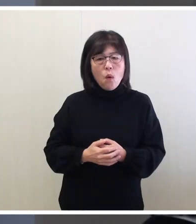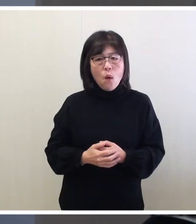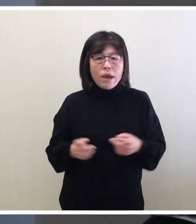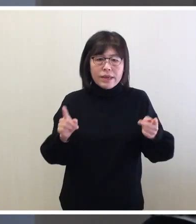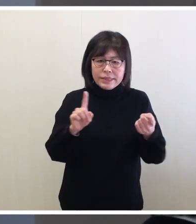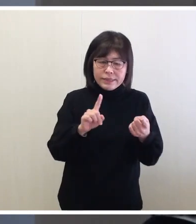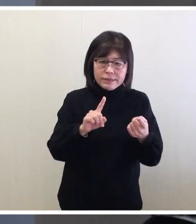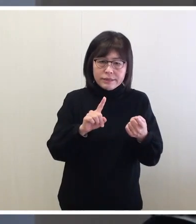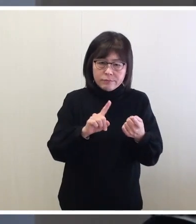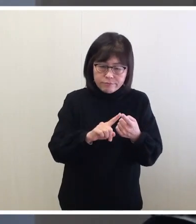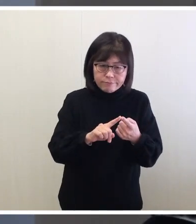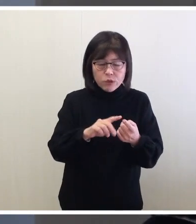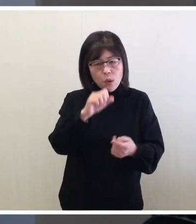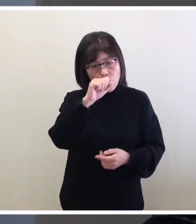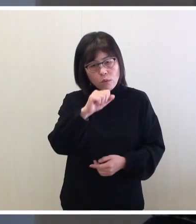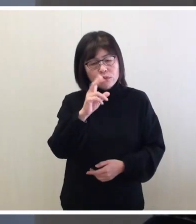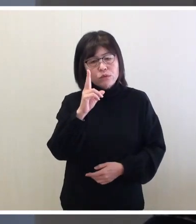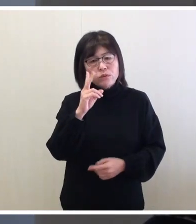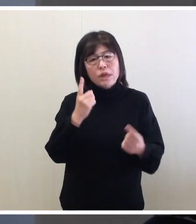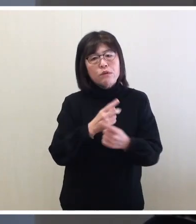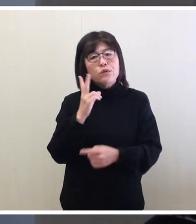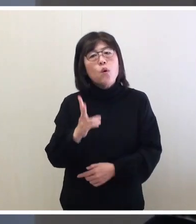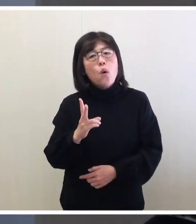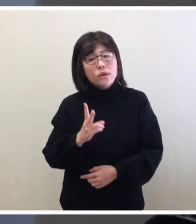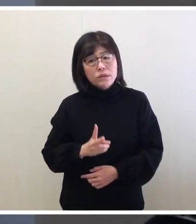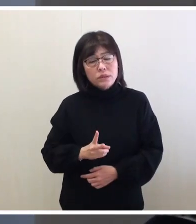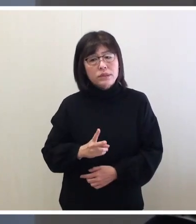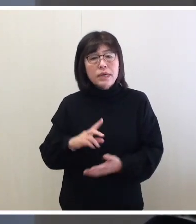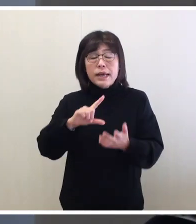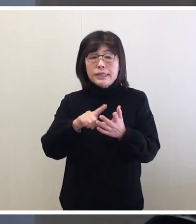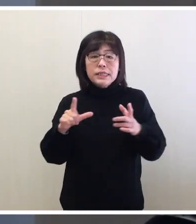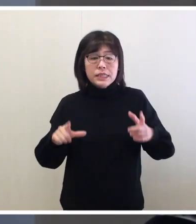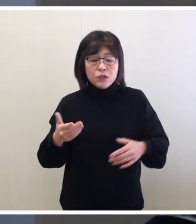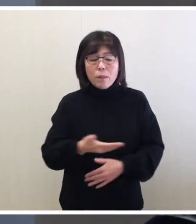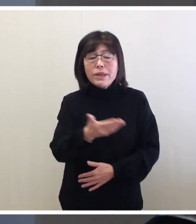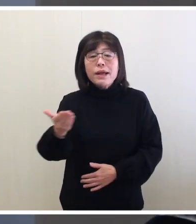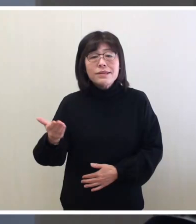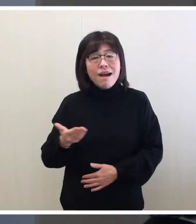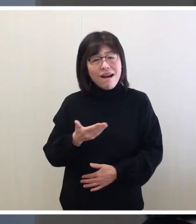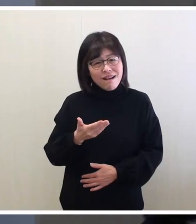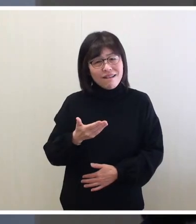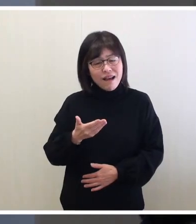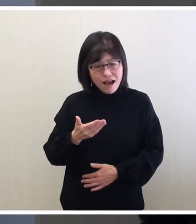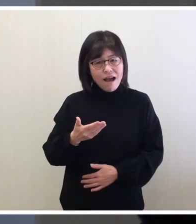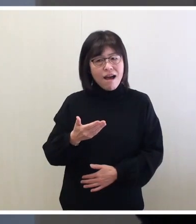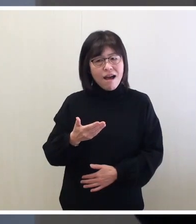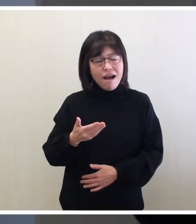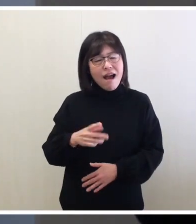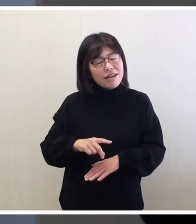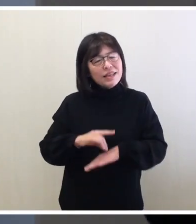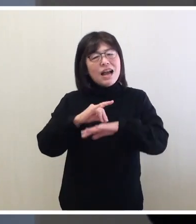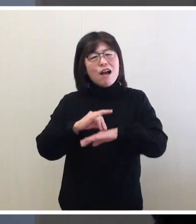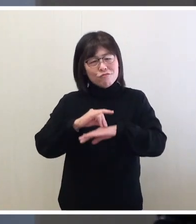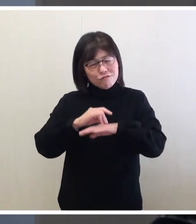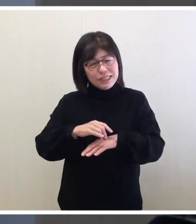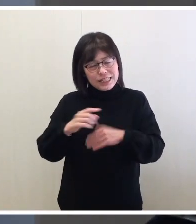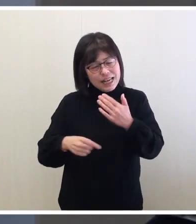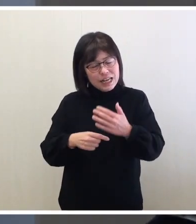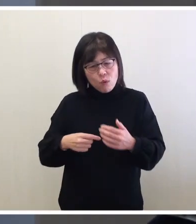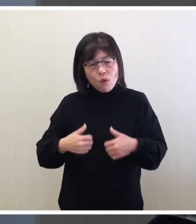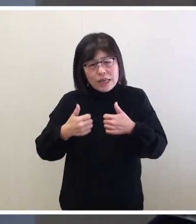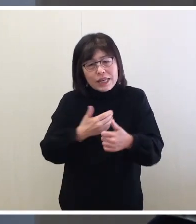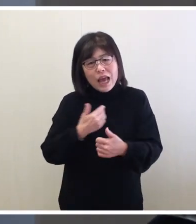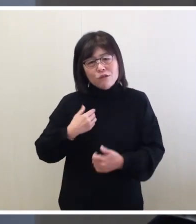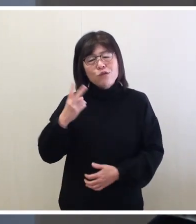する色彩とし、擁壁等を撤去して緑の斜面とすることで、地域の人々が気軽に足を運べる